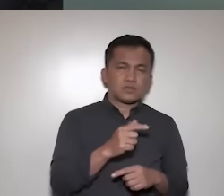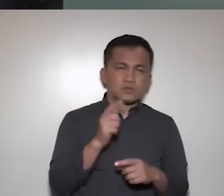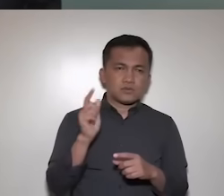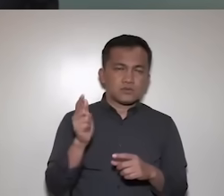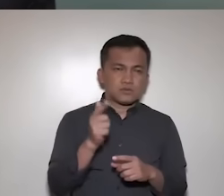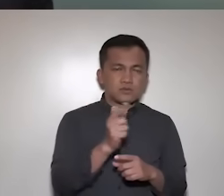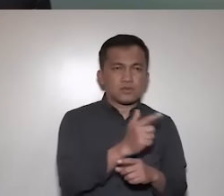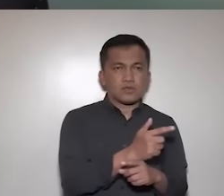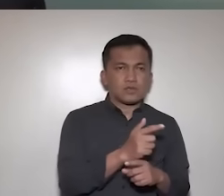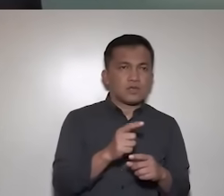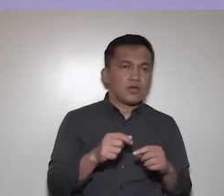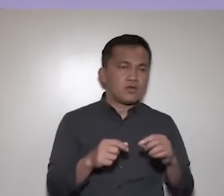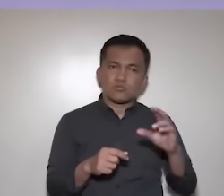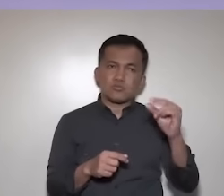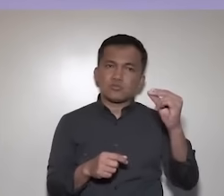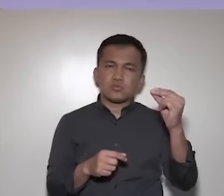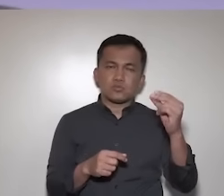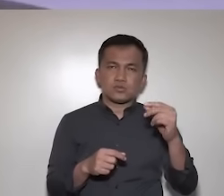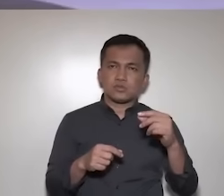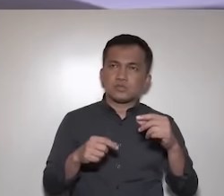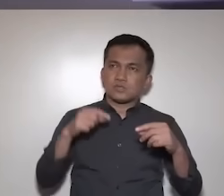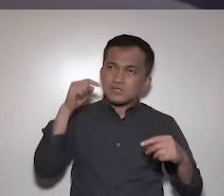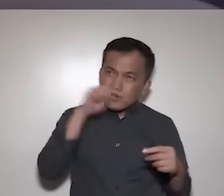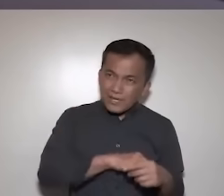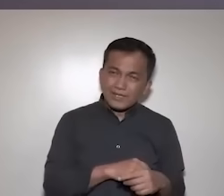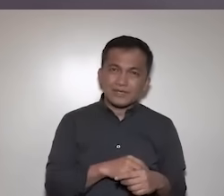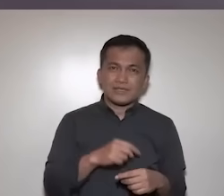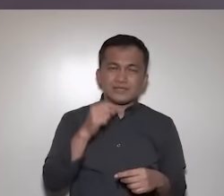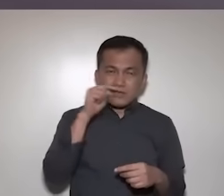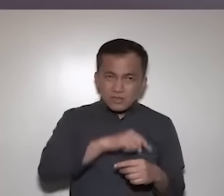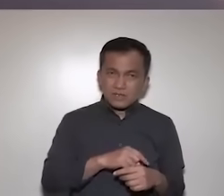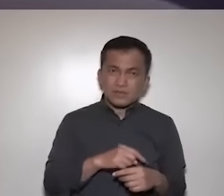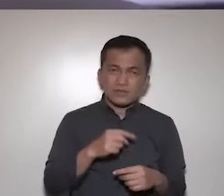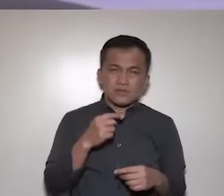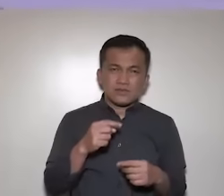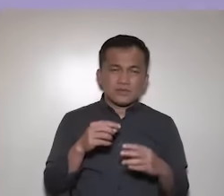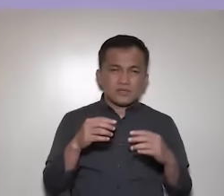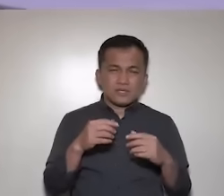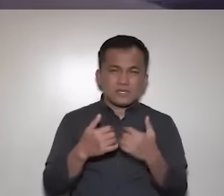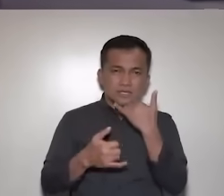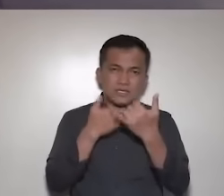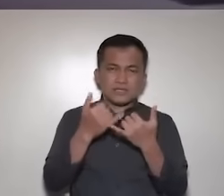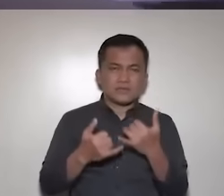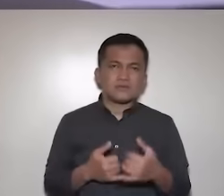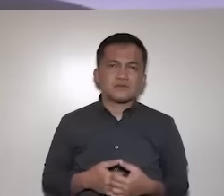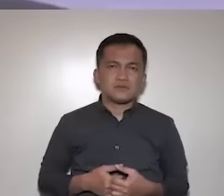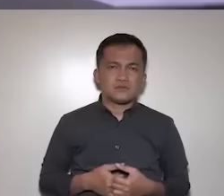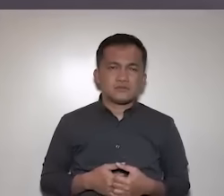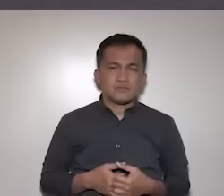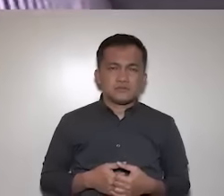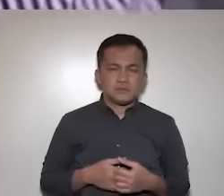sir. Huwag yun, sir. Hindi naman, buwan-buwan, sir. Sinungaling ka talaga, bakit di mo ba kasi aminin?